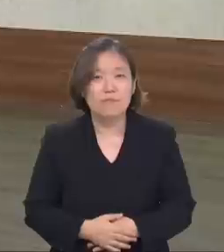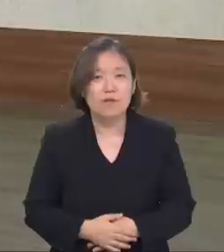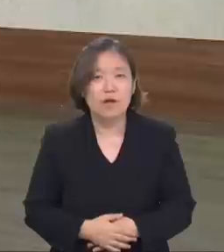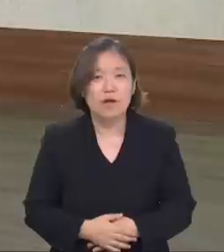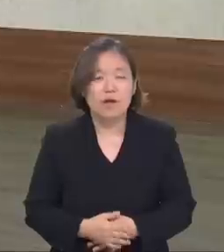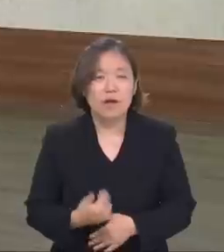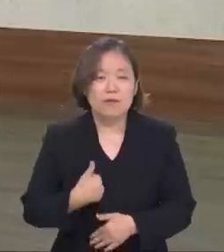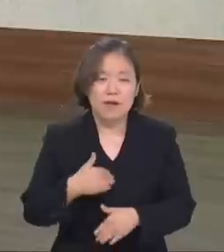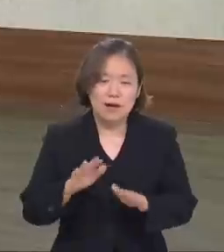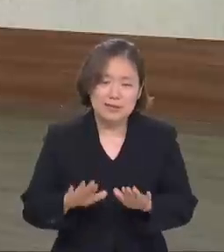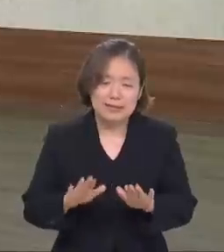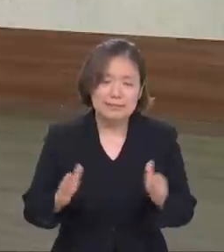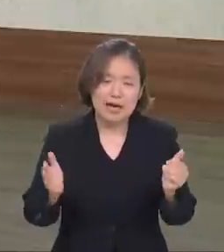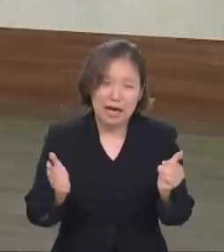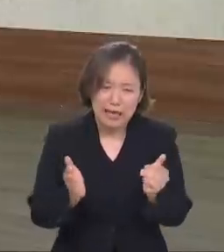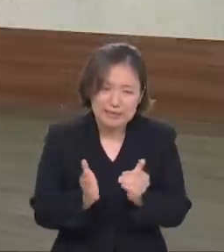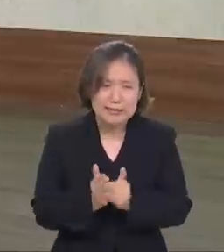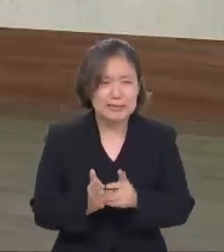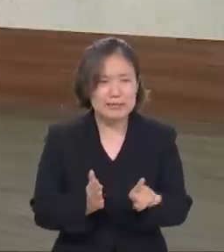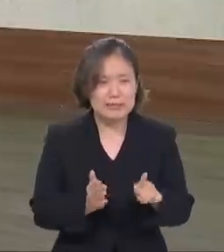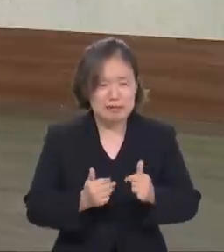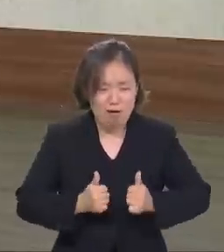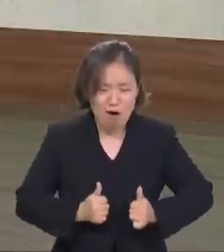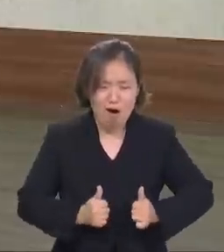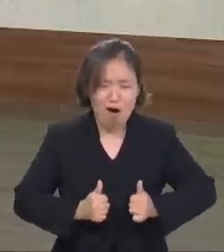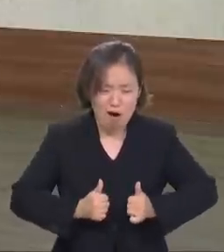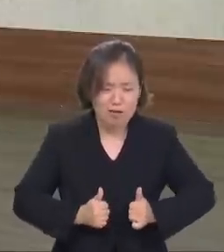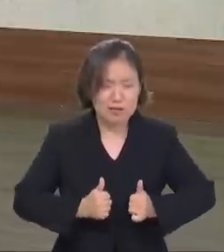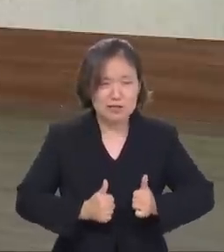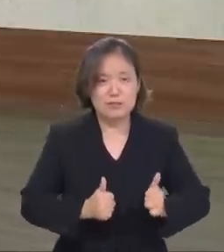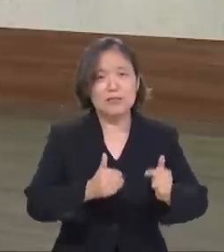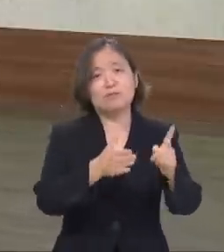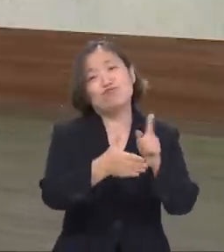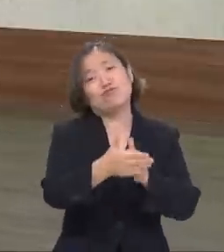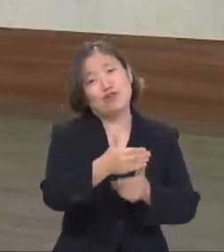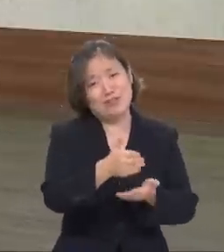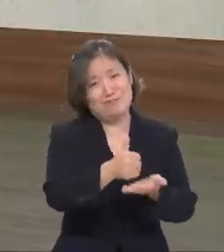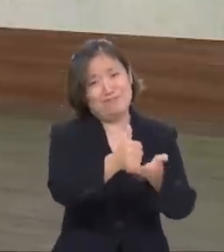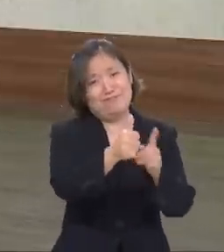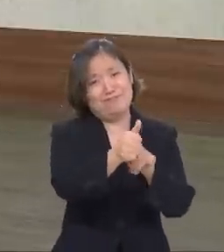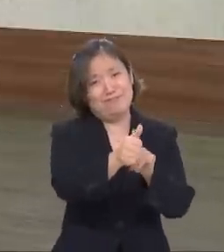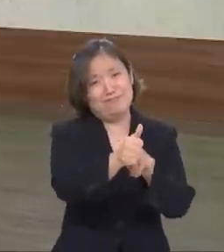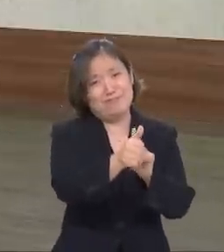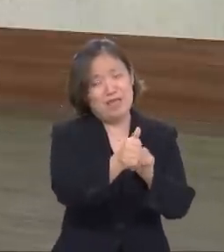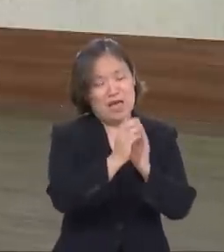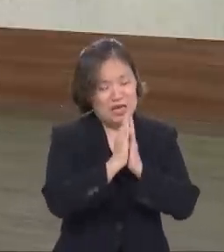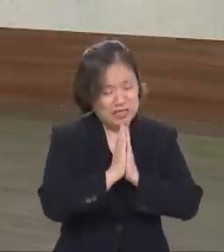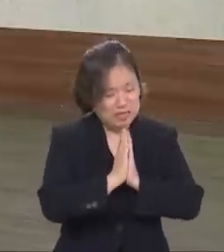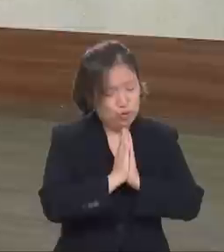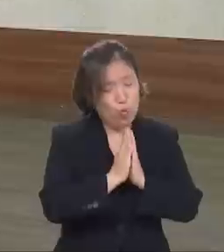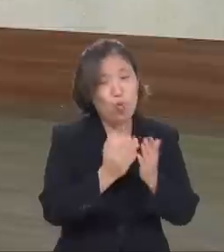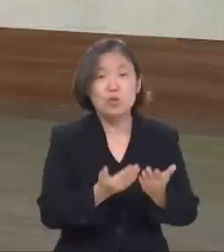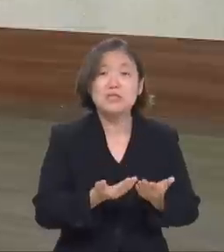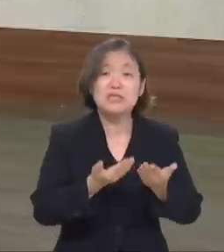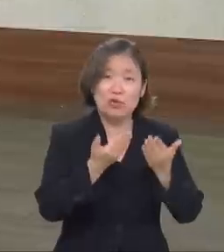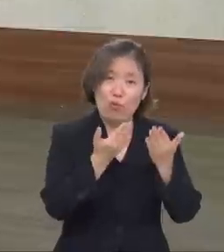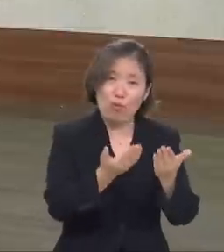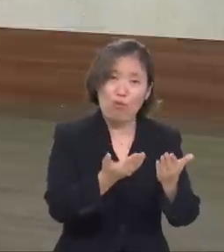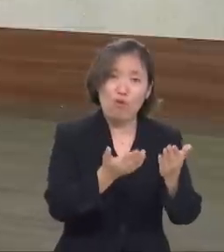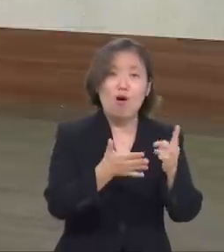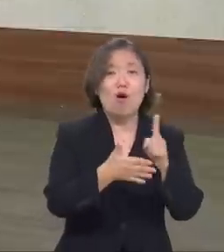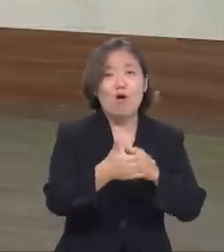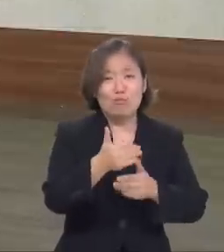열심히 젊은 시절부터 부처님을 그렇게 내가 기도하고 부처님을